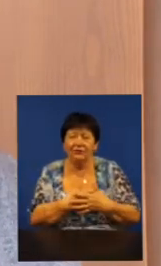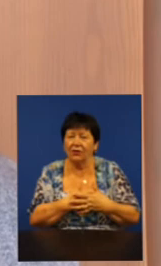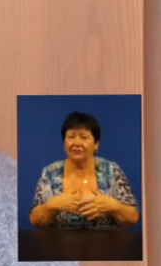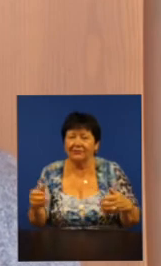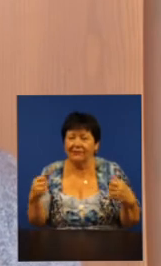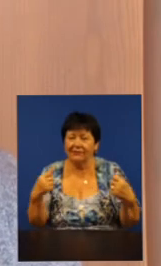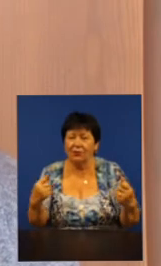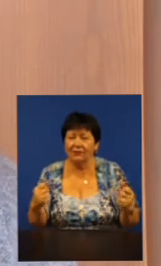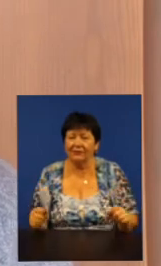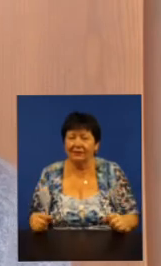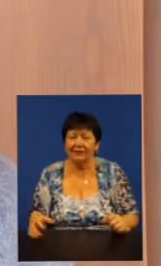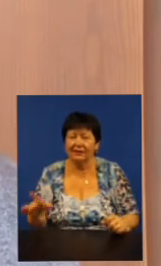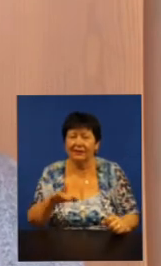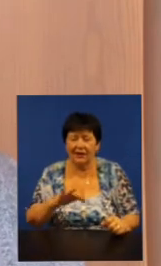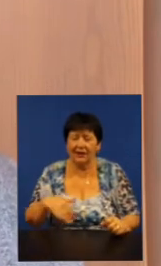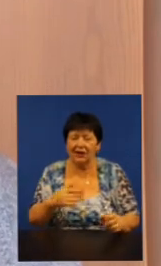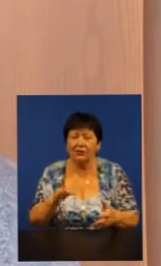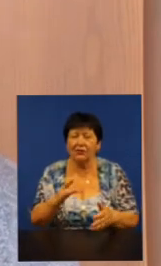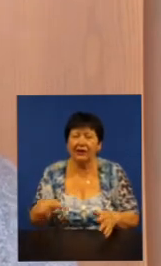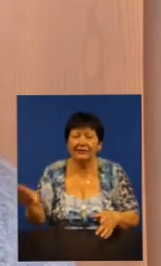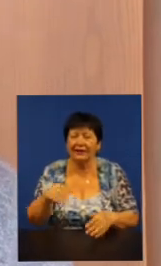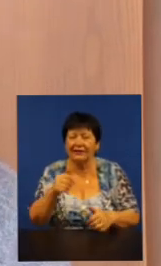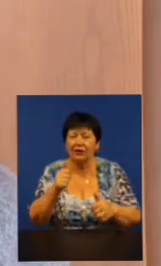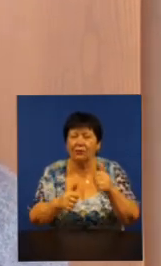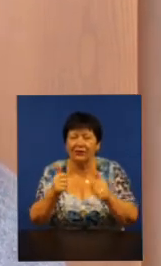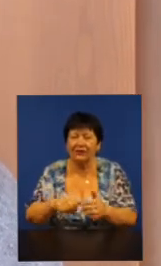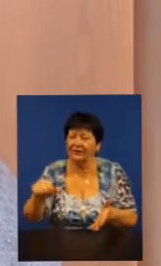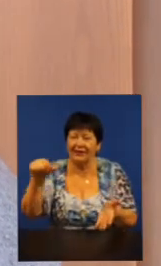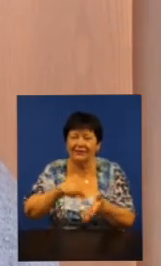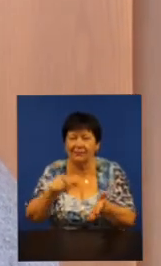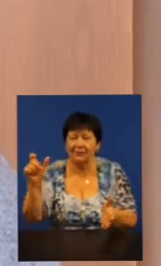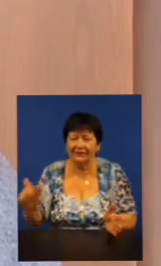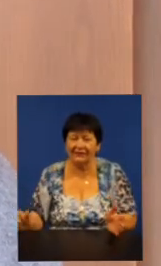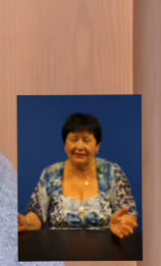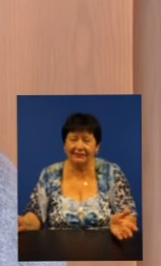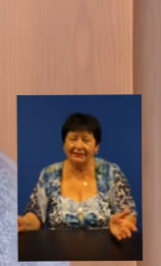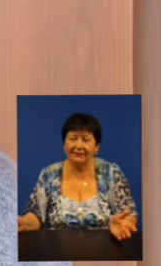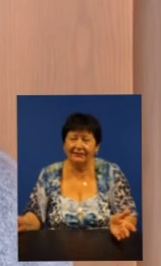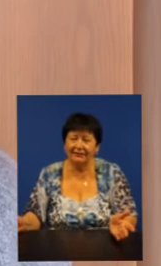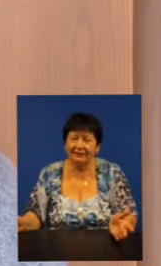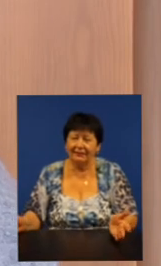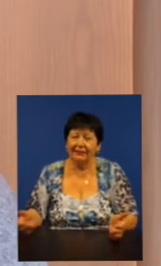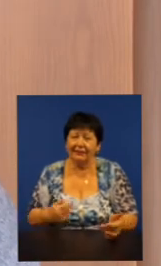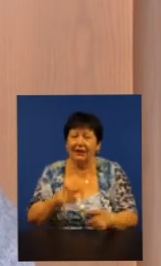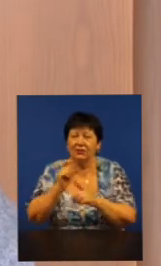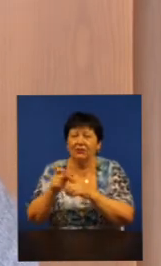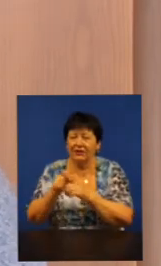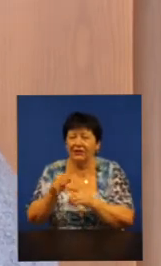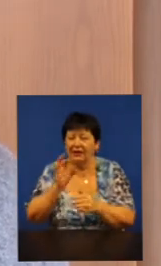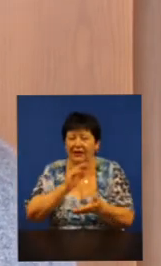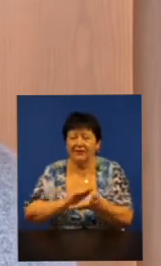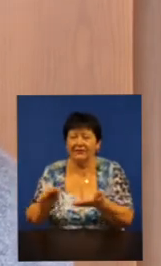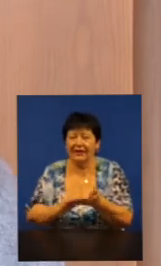care se cultivă la noi în raion. La toate competițiile el este prezent, ia cuvântul, scrie